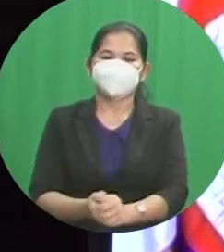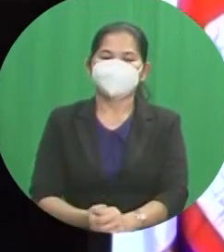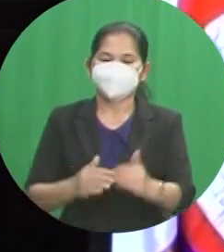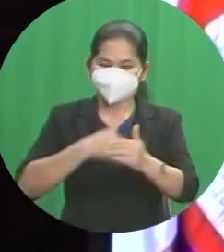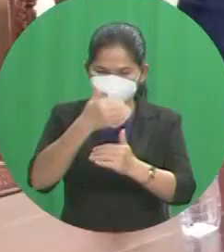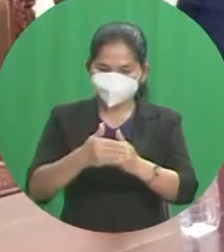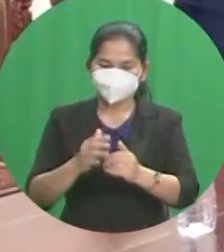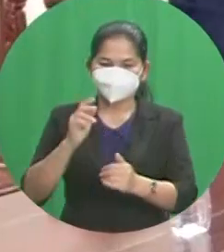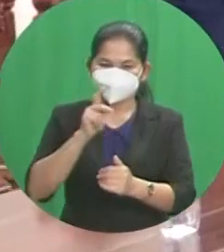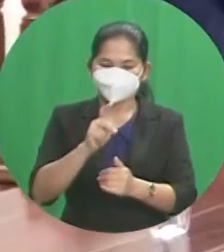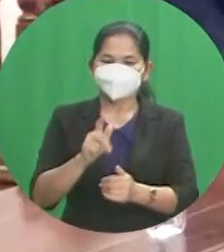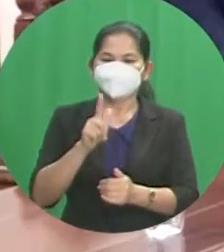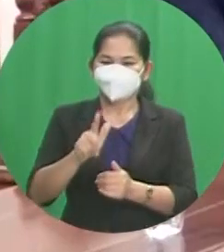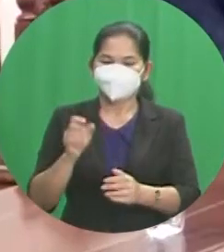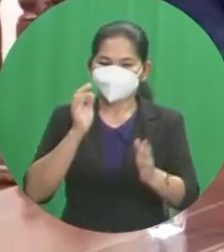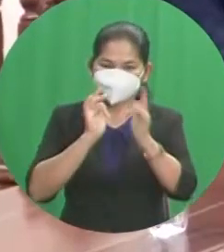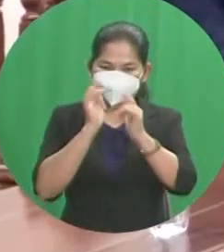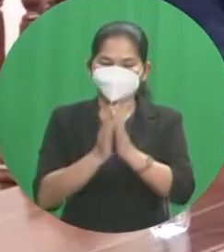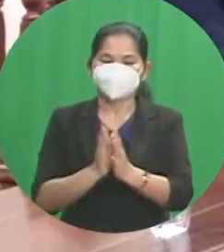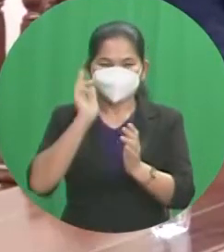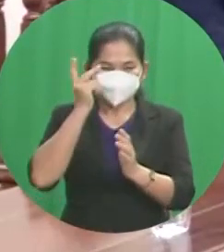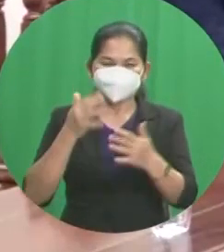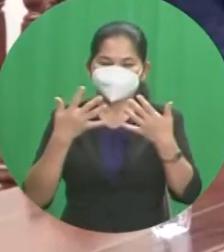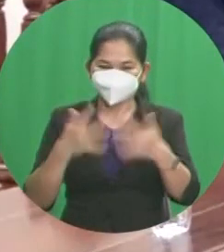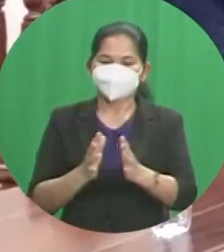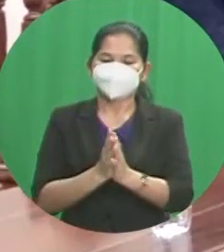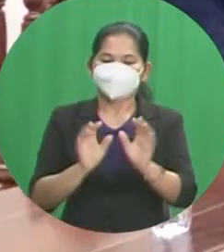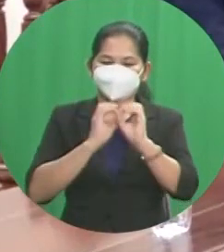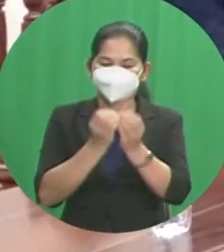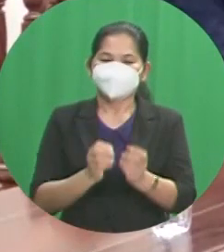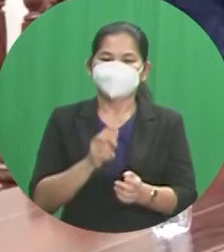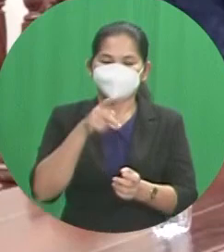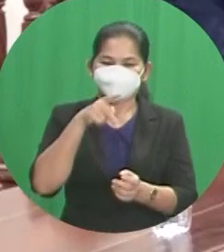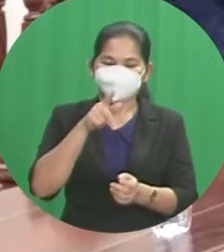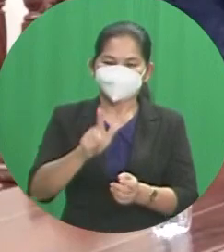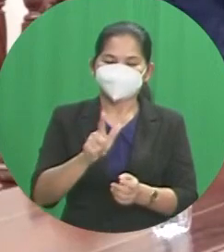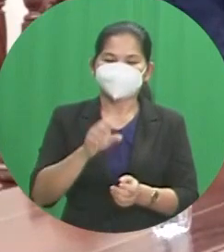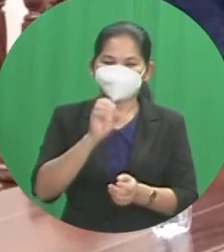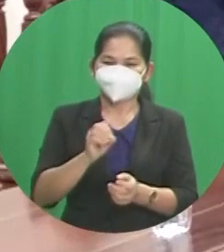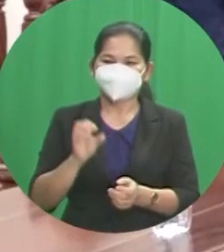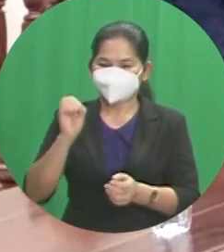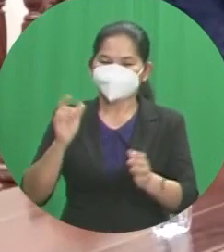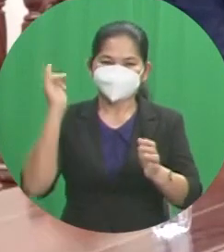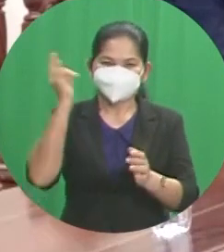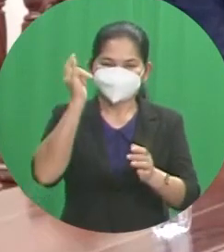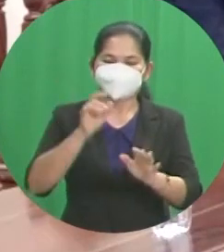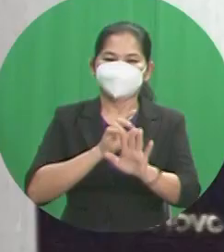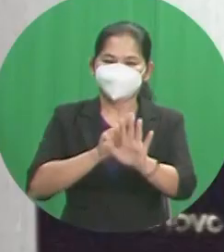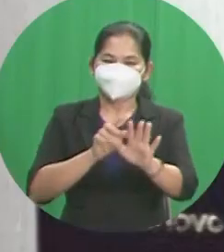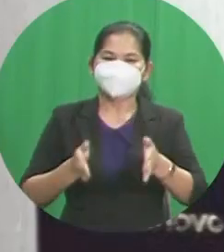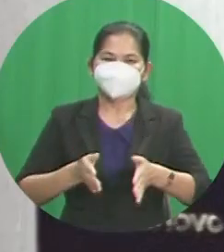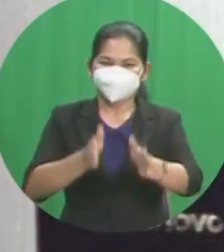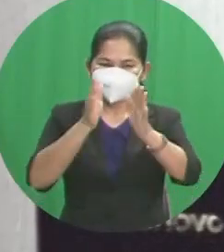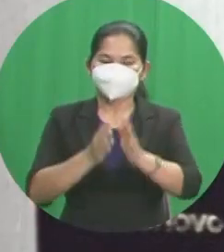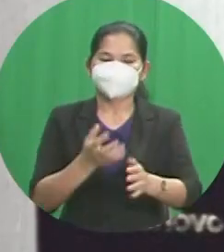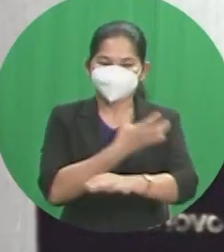ន្ទាប់ពីលោក Ian Russell ទីប្រឹក្សាគោលនយោបាយជាន់ខ្ពស់នៃអង្គការ FAO ធ្វើបទបង្ហាញស្ដីពីផែនទីបង្ហាញផ្លូវនៃប្រ